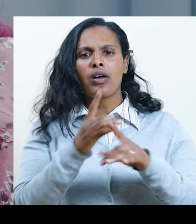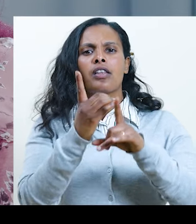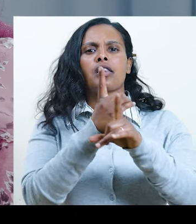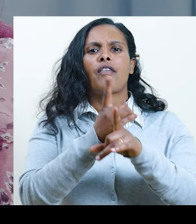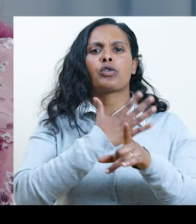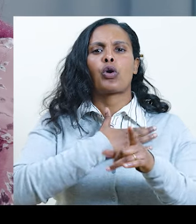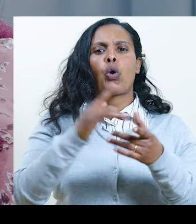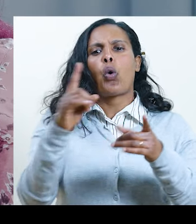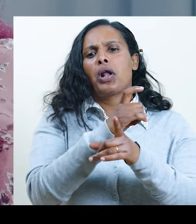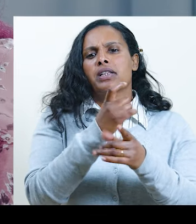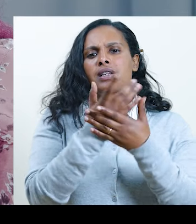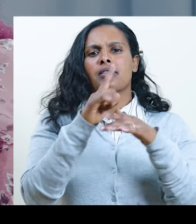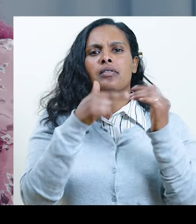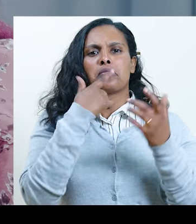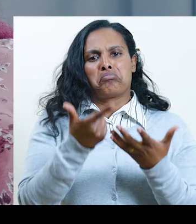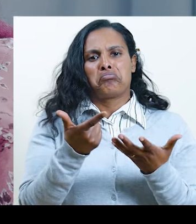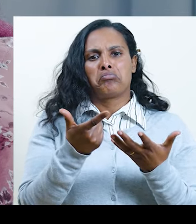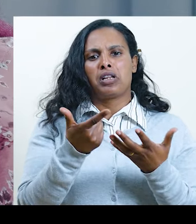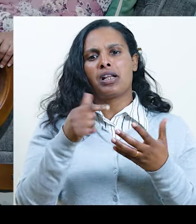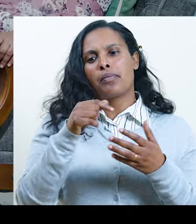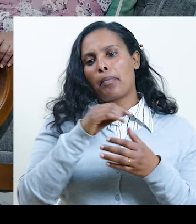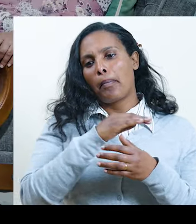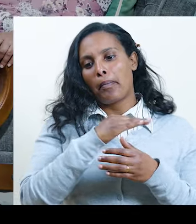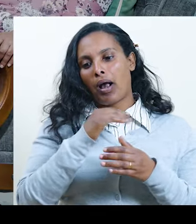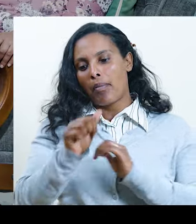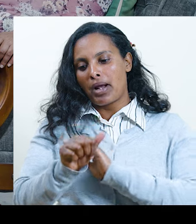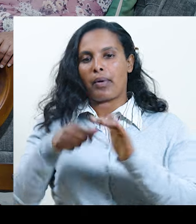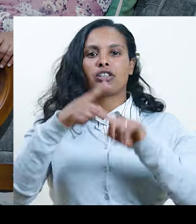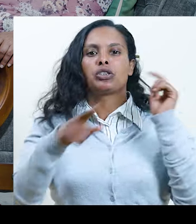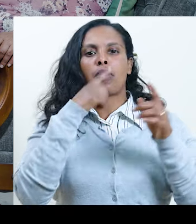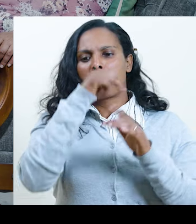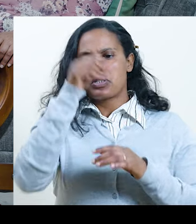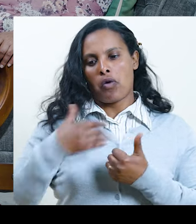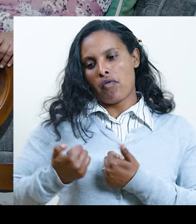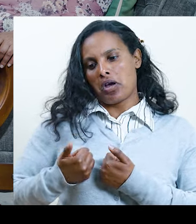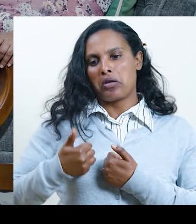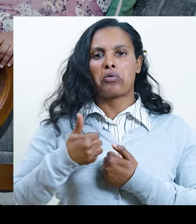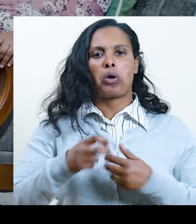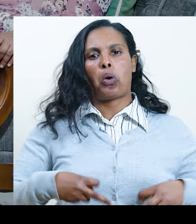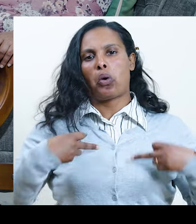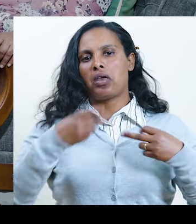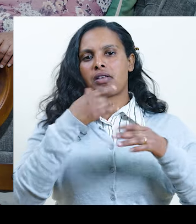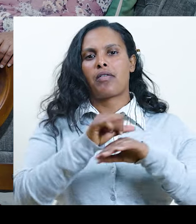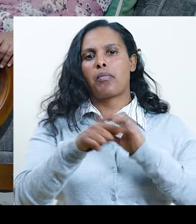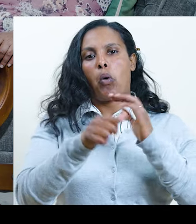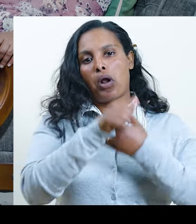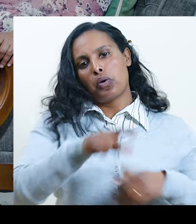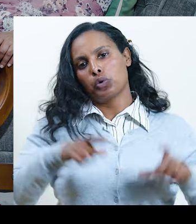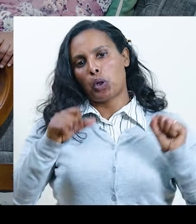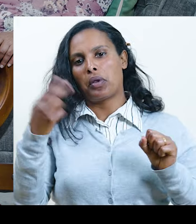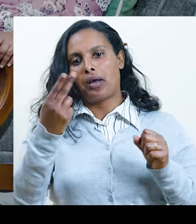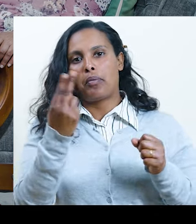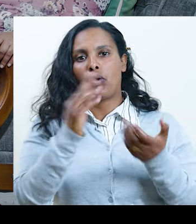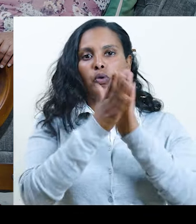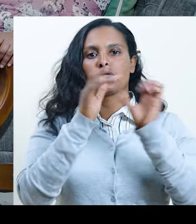የሆነ ነገር ስለሆነ ልንሸሸው አንችልም። ማንም ሰው የፍቅር ህይወት ያሳልፋል። መጎዳት አለ፣ መደሰትም አለ።